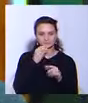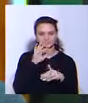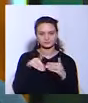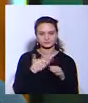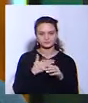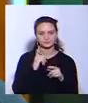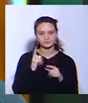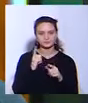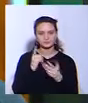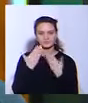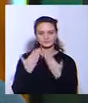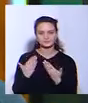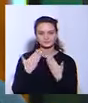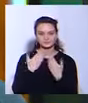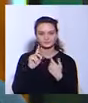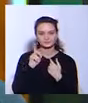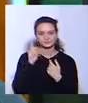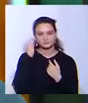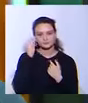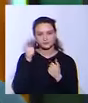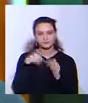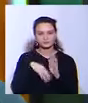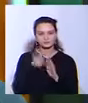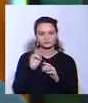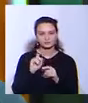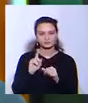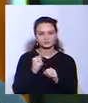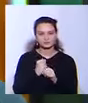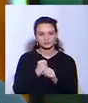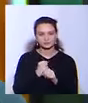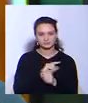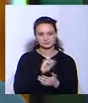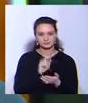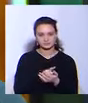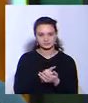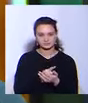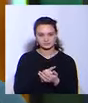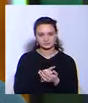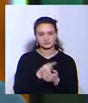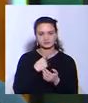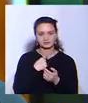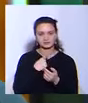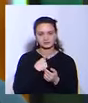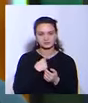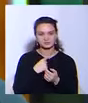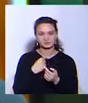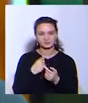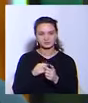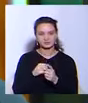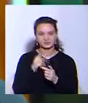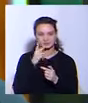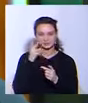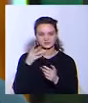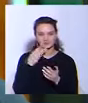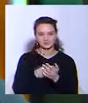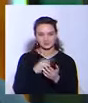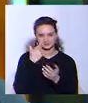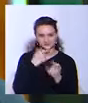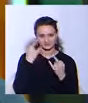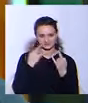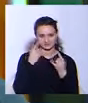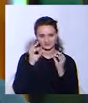ანუ ერთმანეთს ვეკითხებით ას რა როგორ ჯობია რომ გავაკეთოთ, აუცილებლად ვეკითხები ამათ და თანაბარი ხმის უფლებით სარგებლობენ. დაინახა თავისთავი